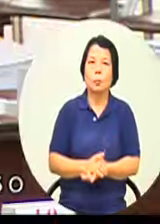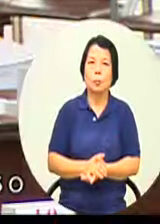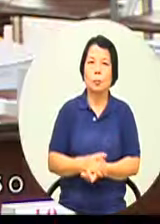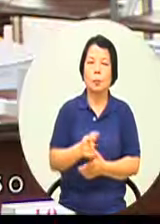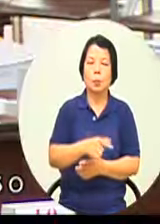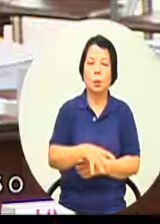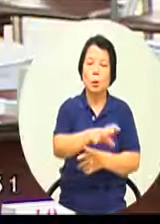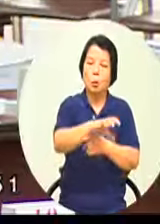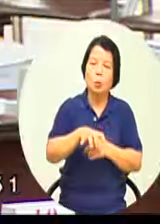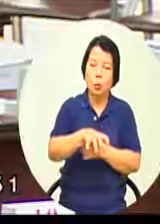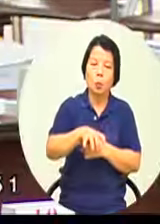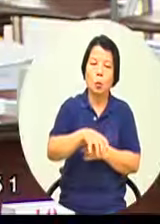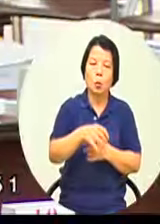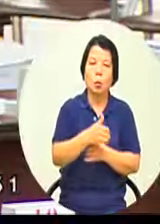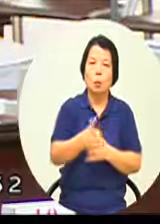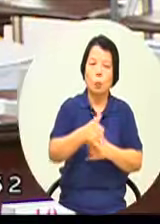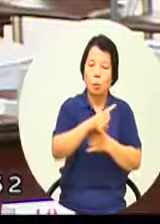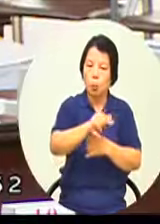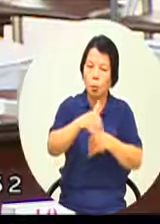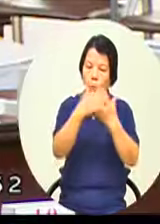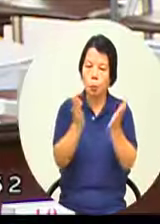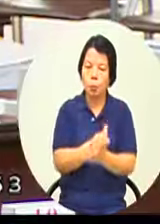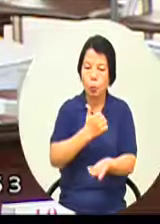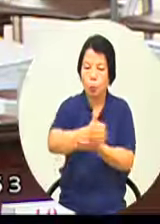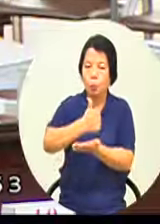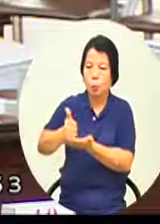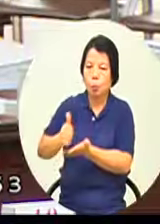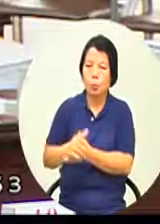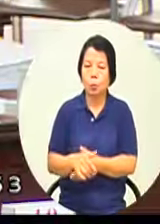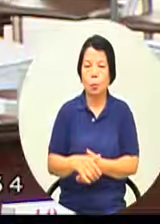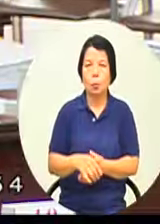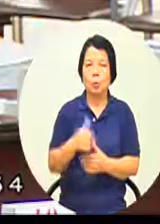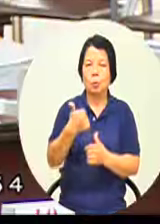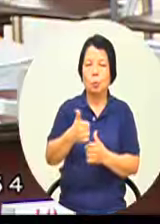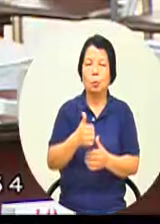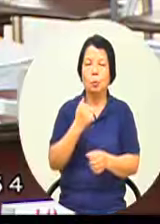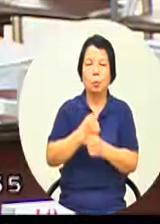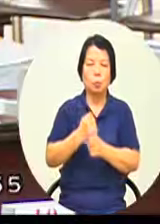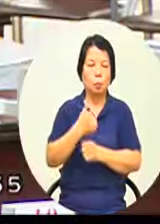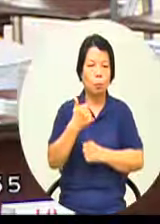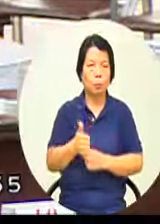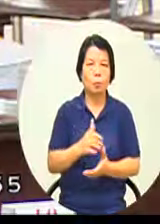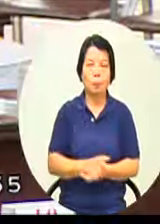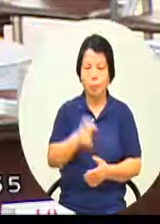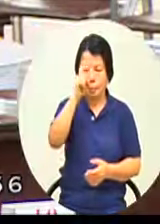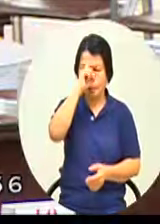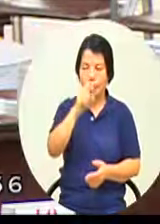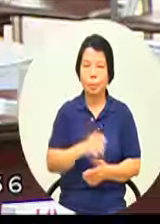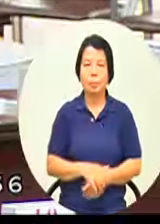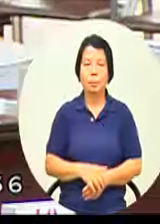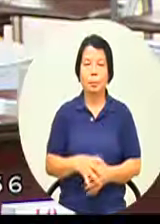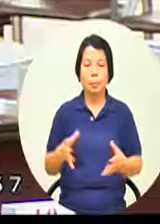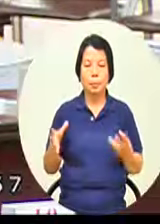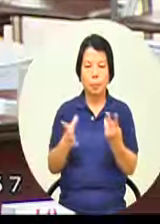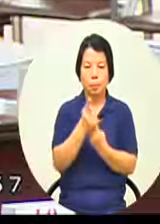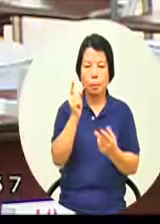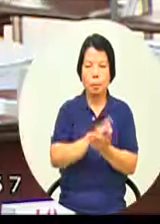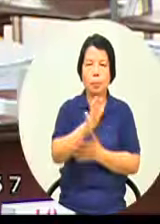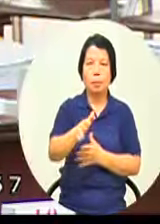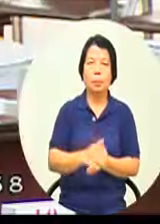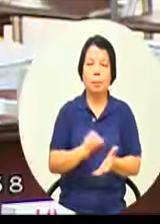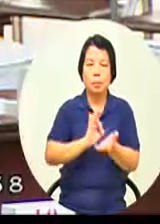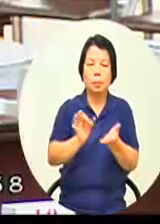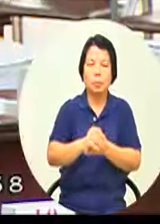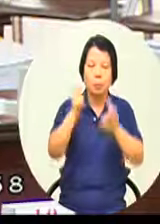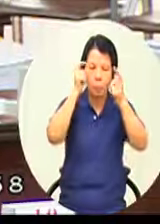这农产品出路，我嘛感觉是一个真正足好的一个代志，嘛是希望咧合并了咧，你用了高雄